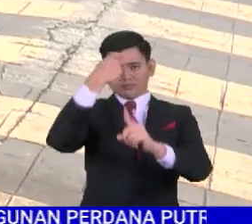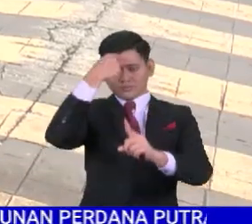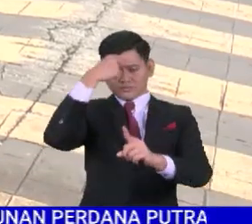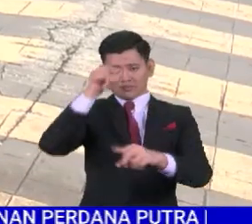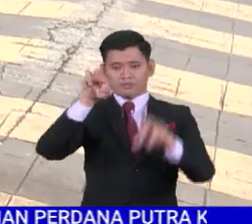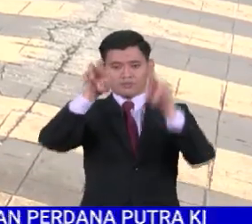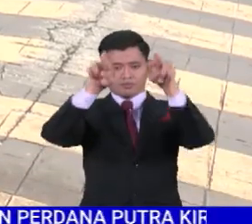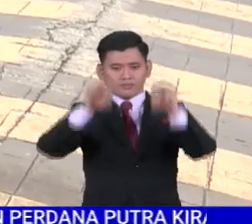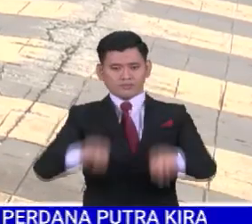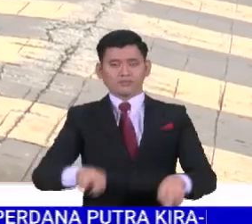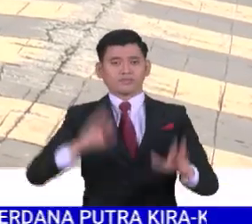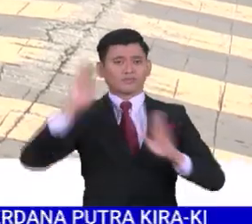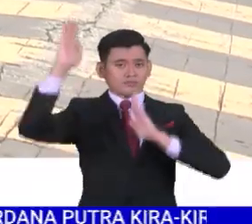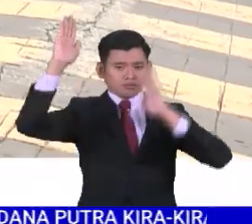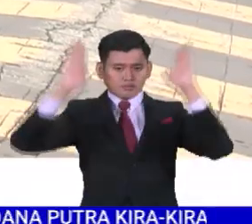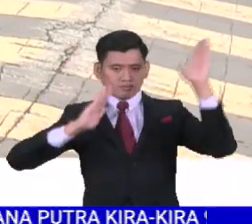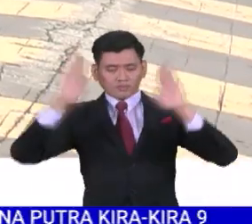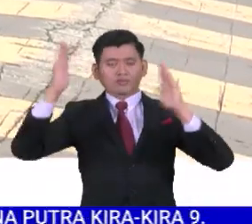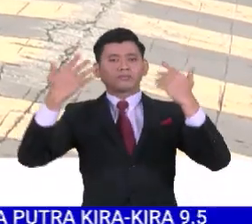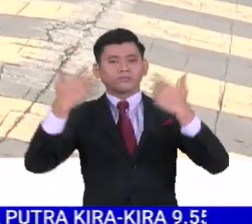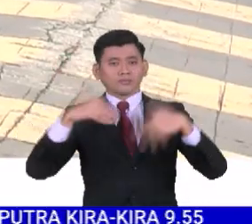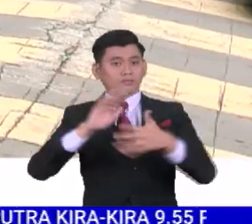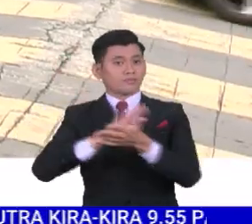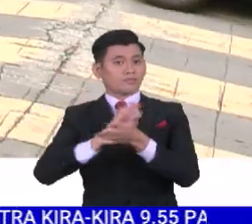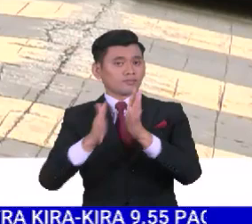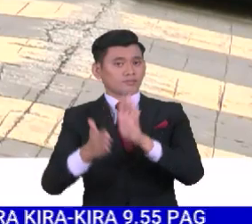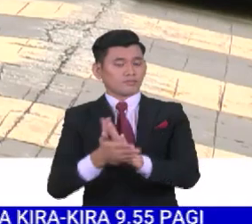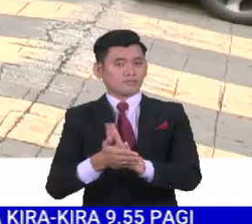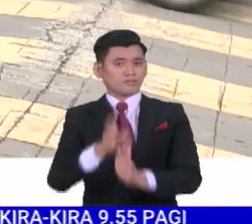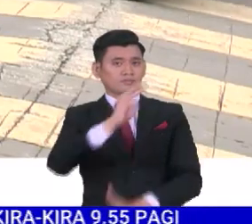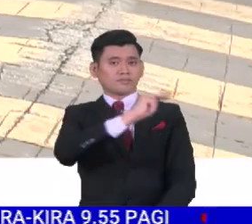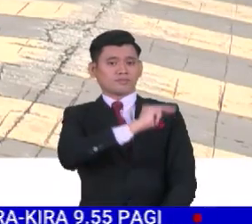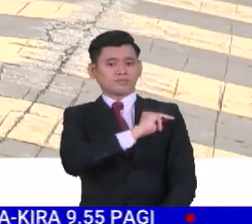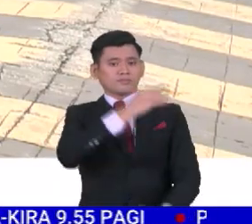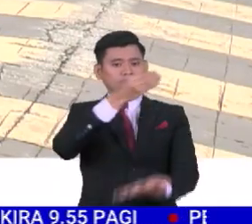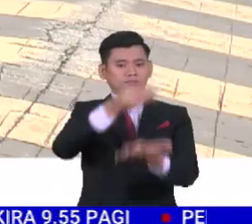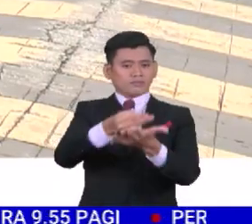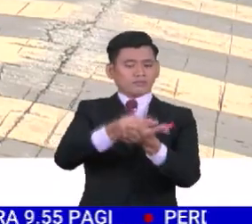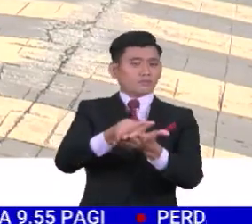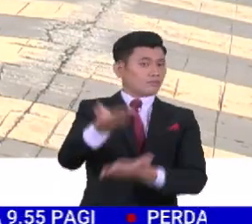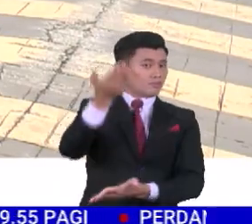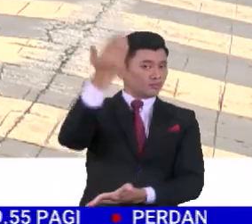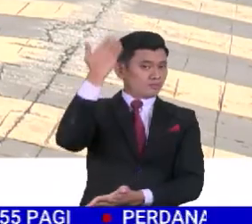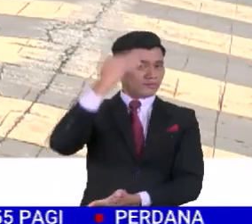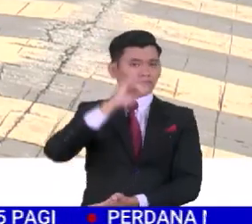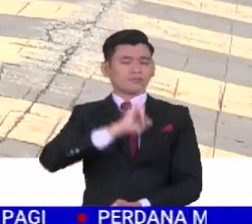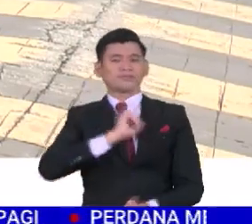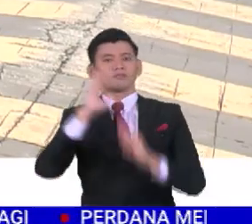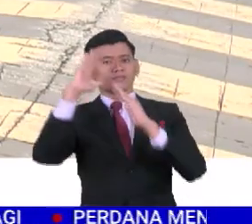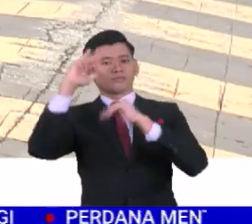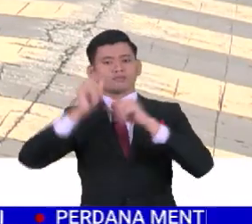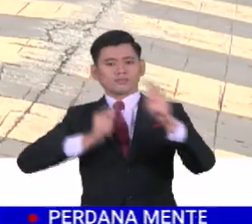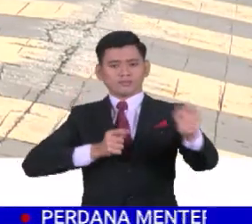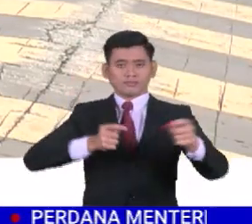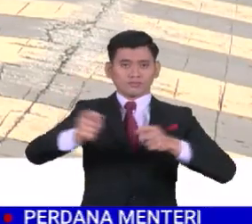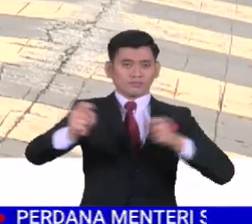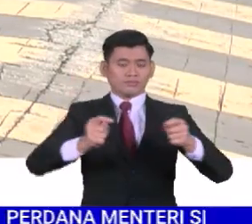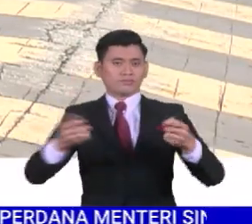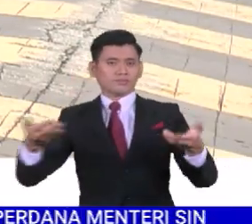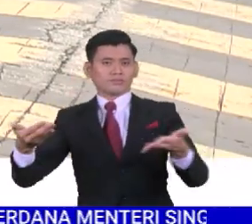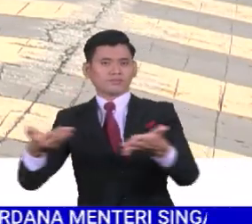memandangkan kredibiliti beliau sebagai Menteri Kewangan dahulu. Jadi harapan saya dengan pemerintahan yang baru